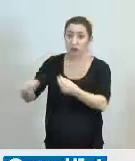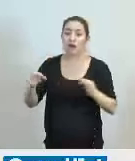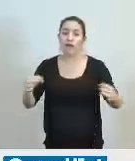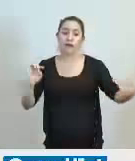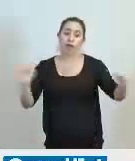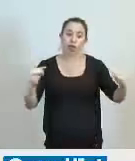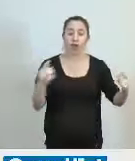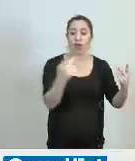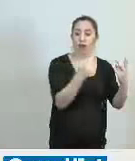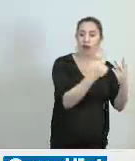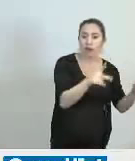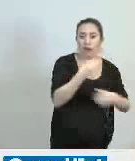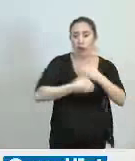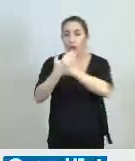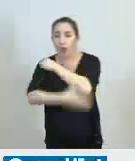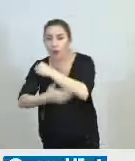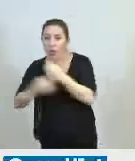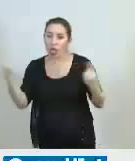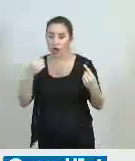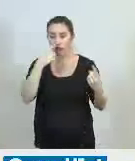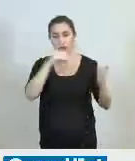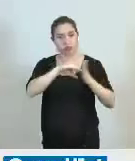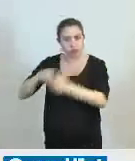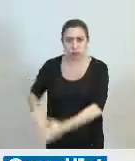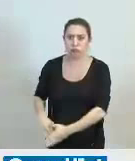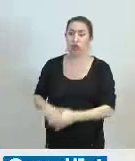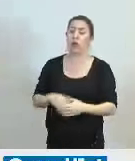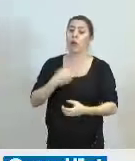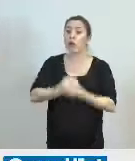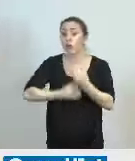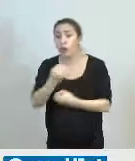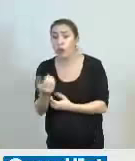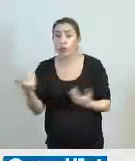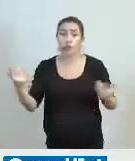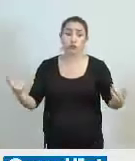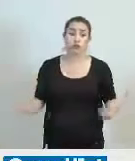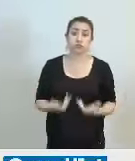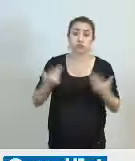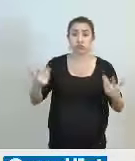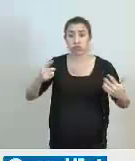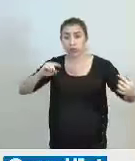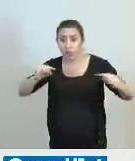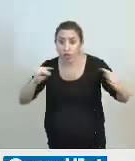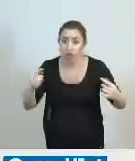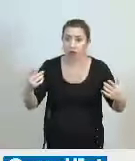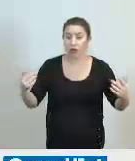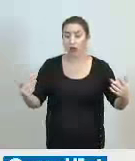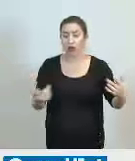le rural, en dépassant des querelles entre des combats qui ne doivent pas se